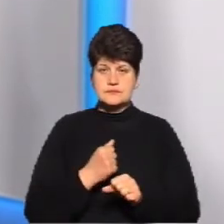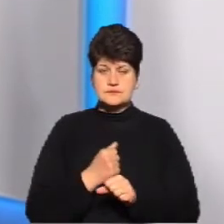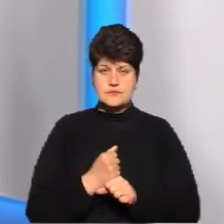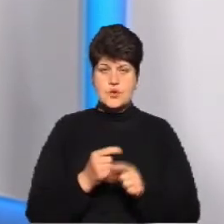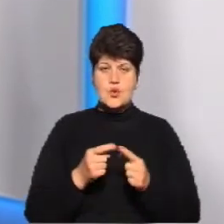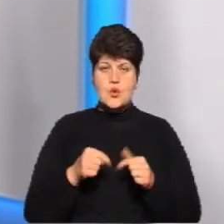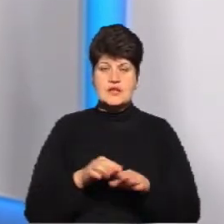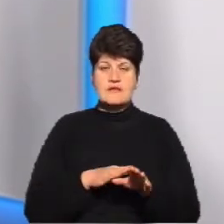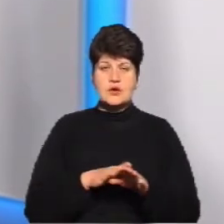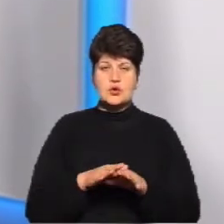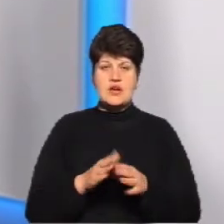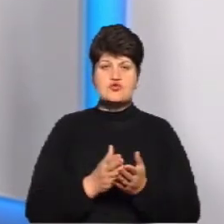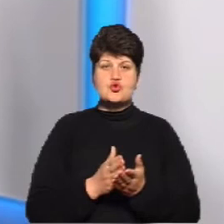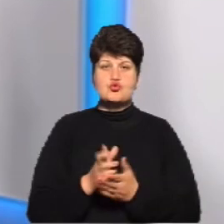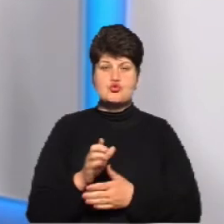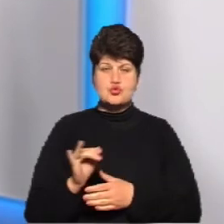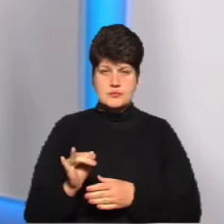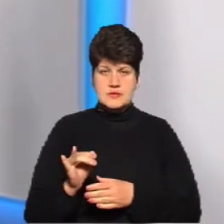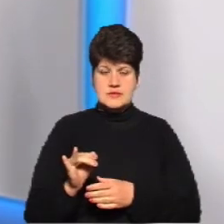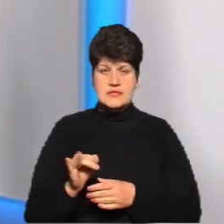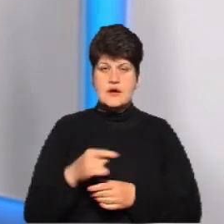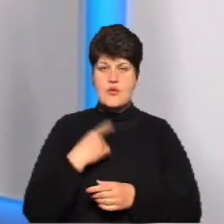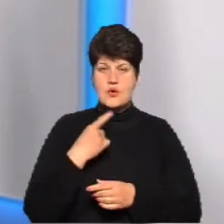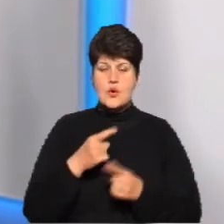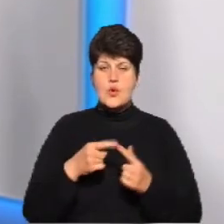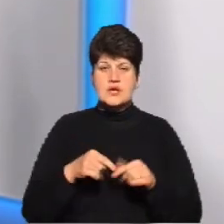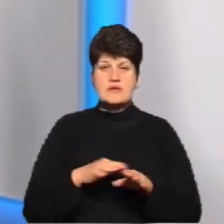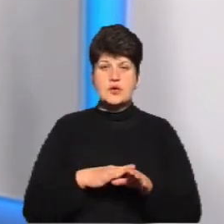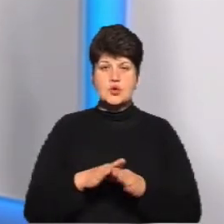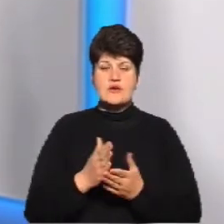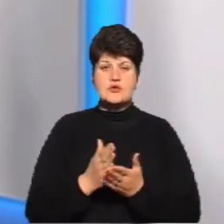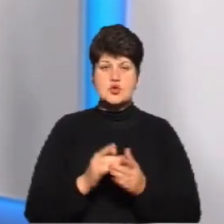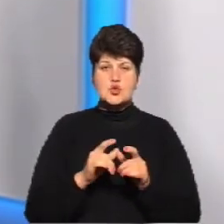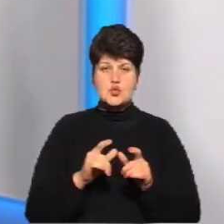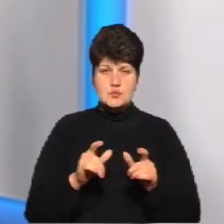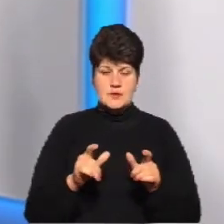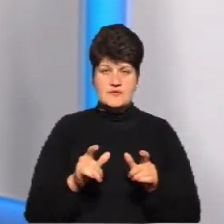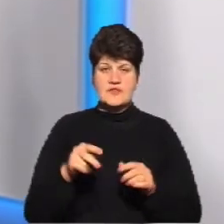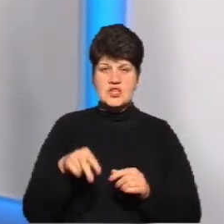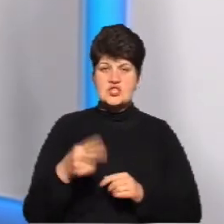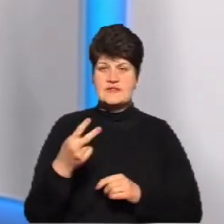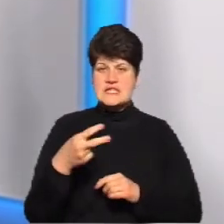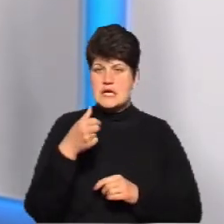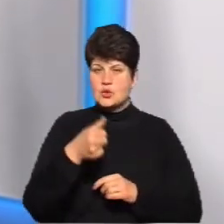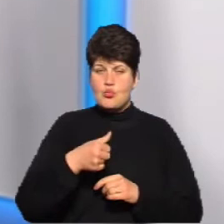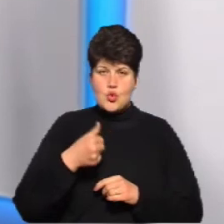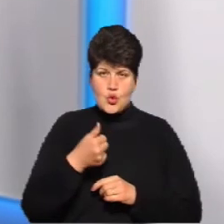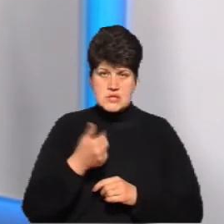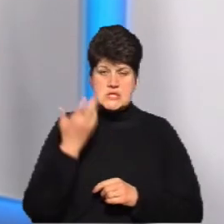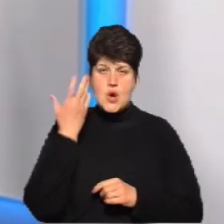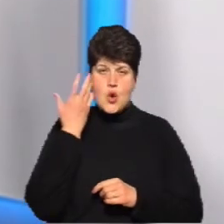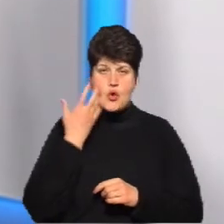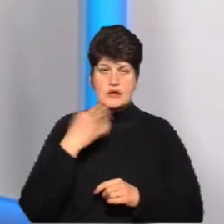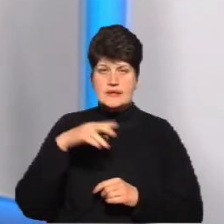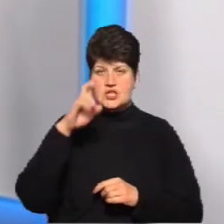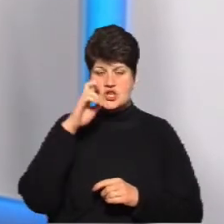виконавчої служби. За даними органів виконавчої служби, у 2020 році, коли державні